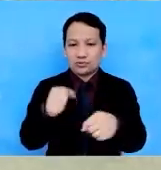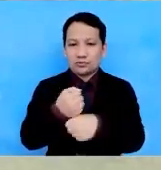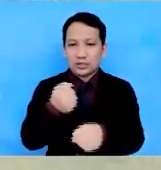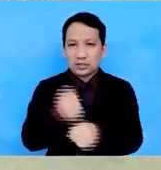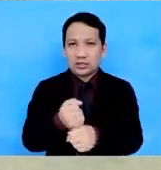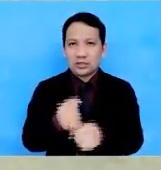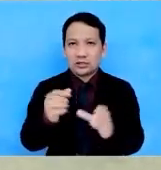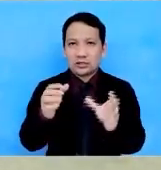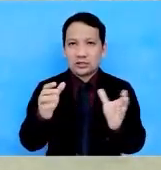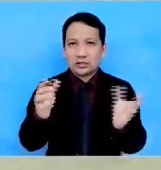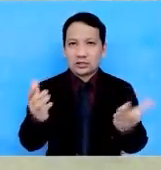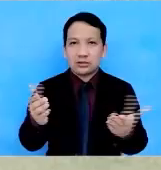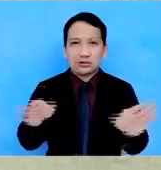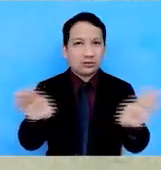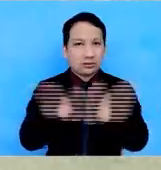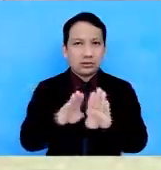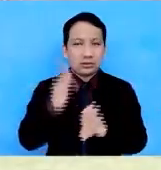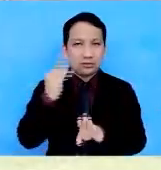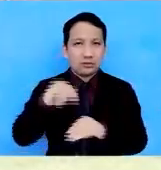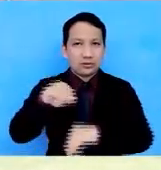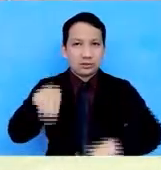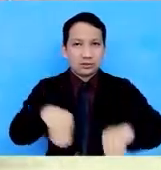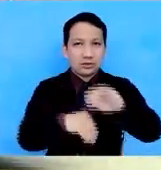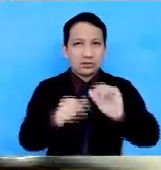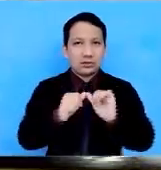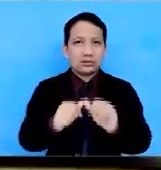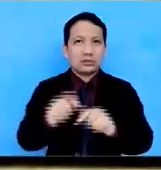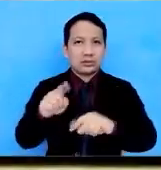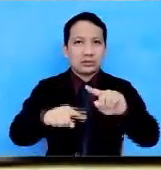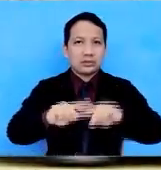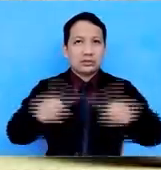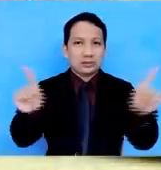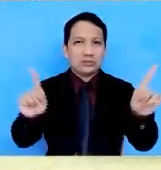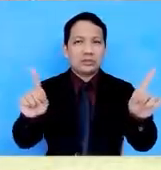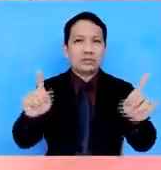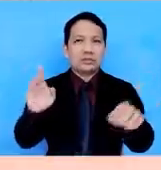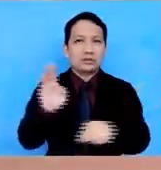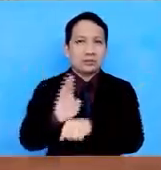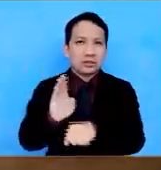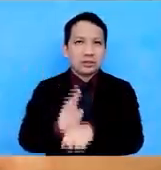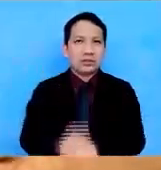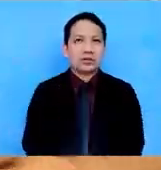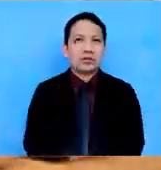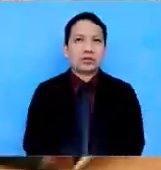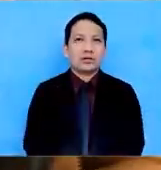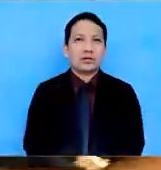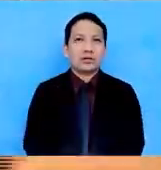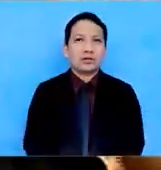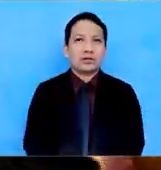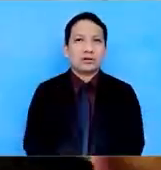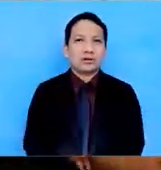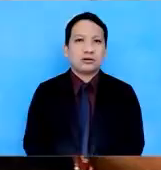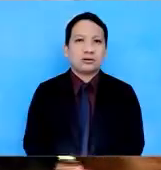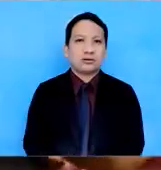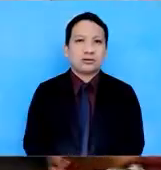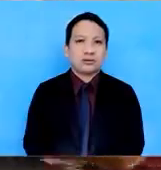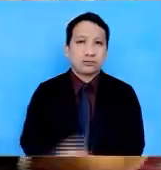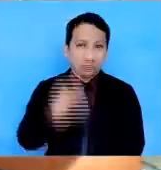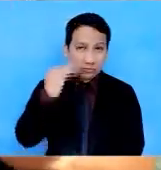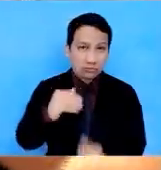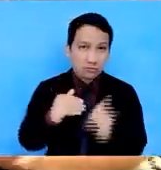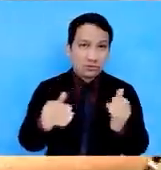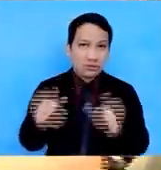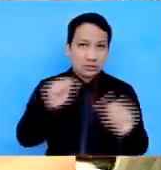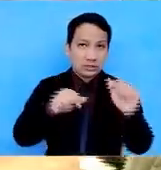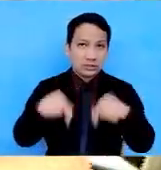tuluyang nagsara, napalitan na ng ibang negosyo. Kulang na ang sigla ng sining ng paggawa ng sapatos